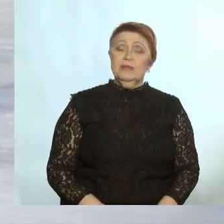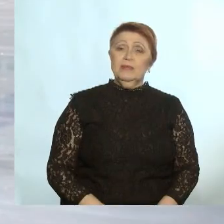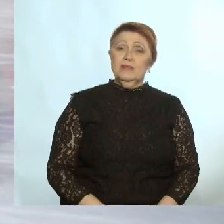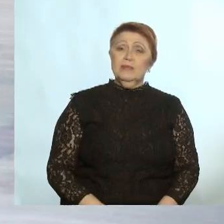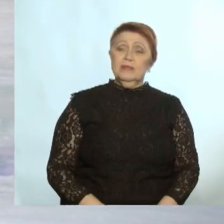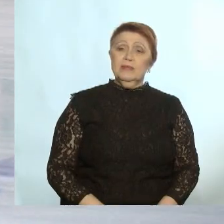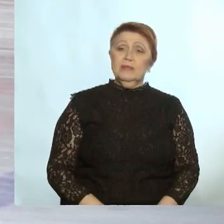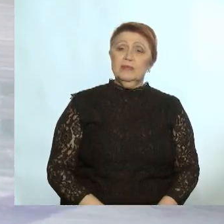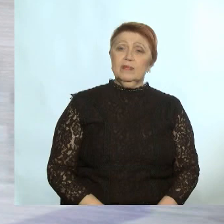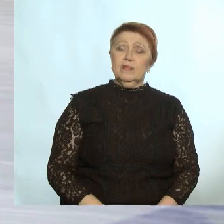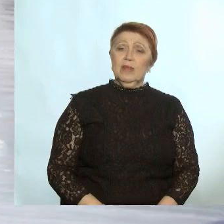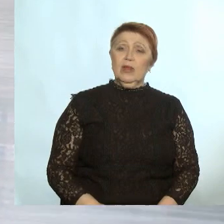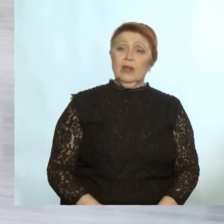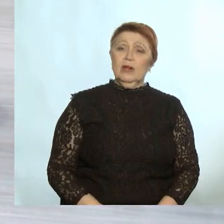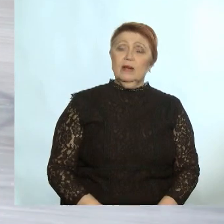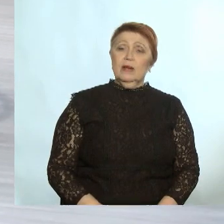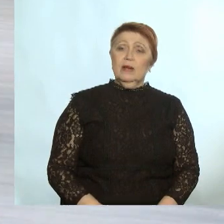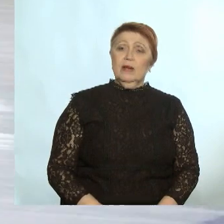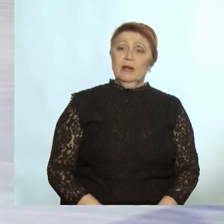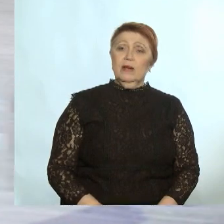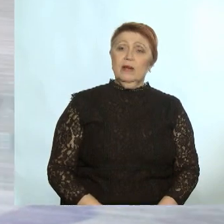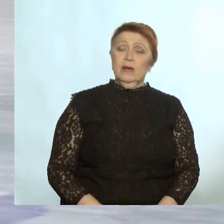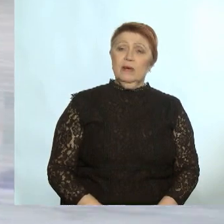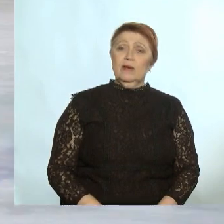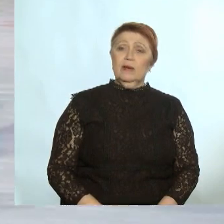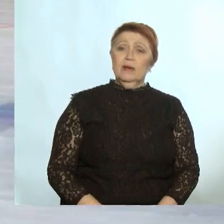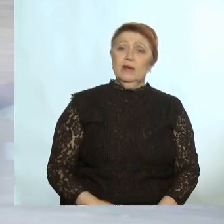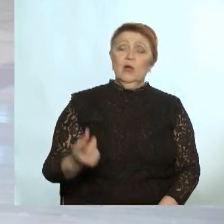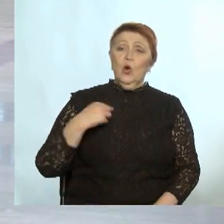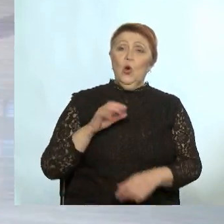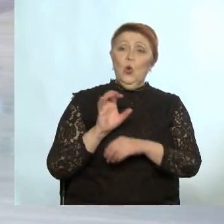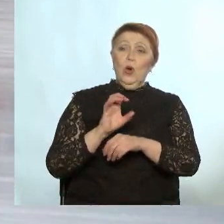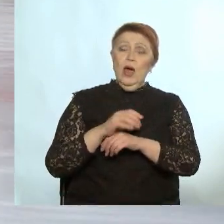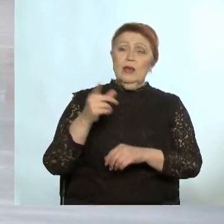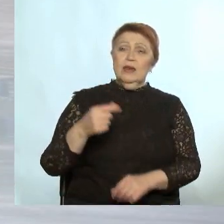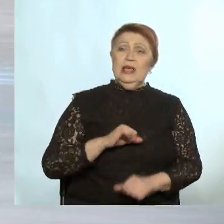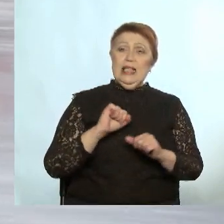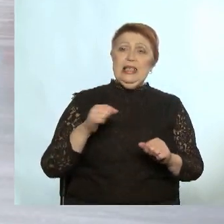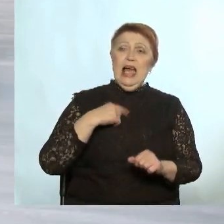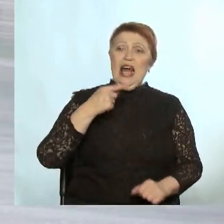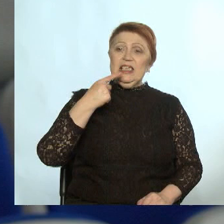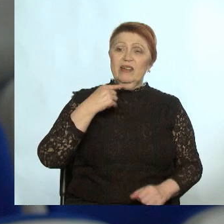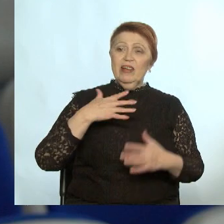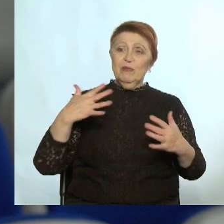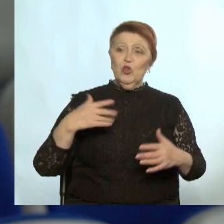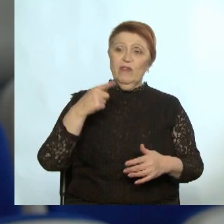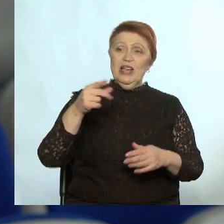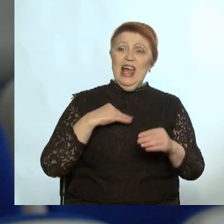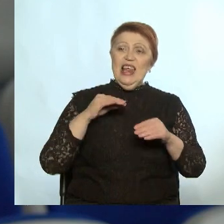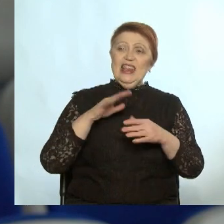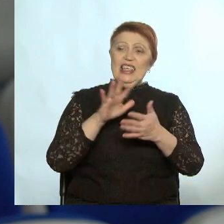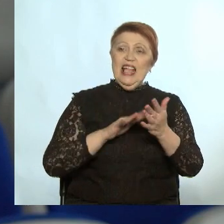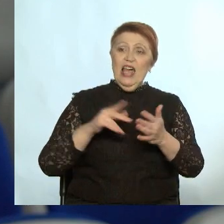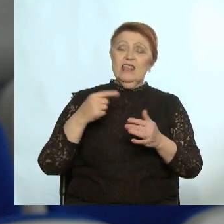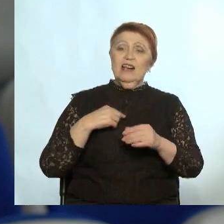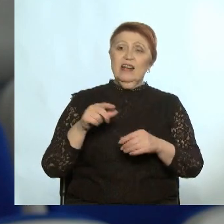На виражиках постоянно переступанием. Вы, хватит болтать вам, а? Вы на занятии, в хоккейной школе. У меня вот дети,